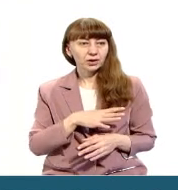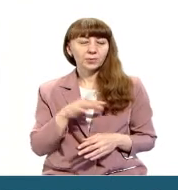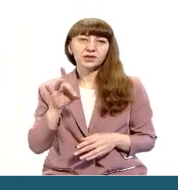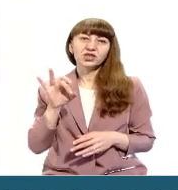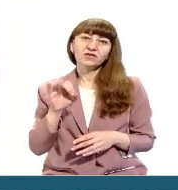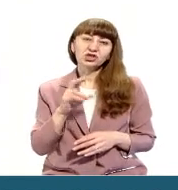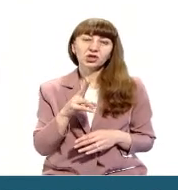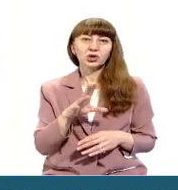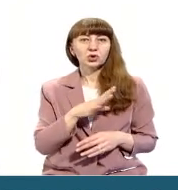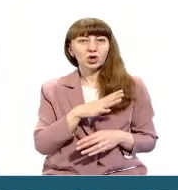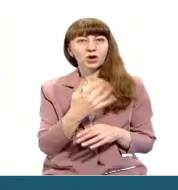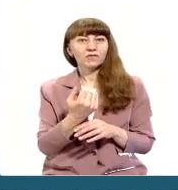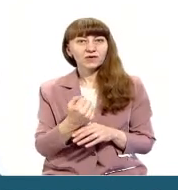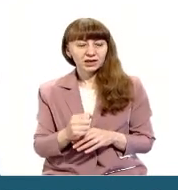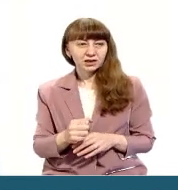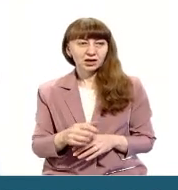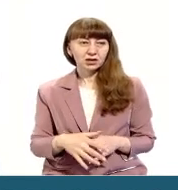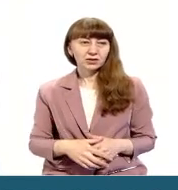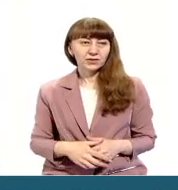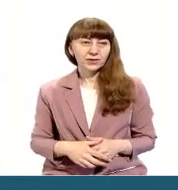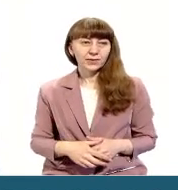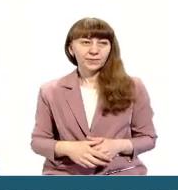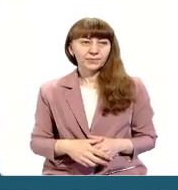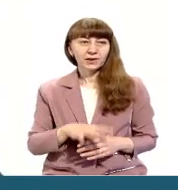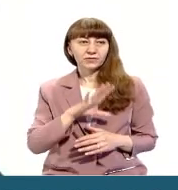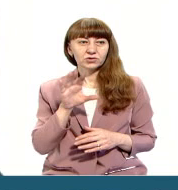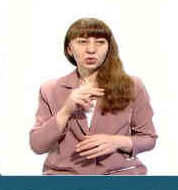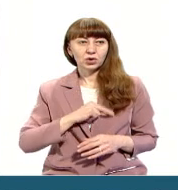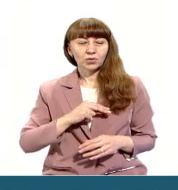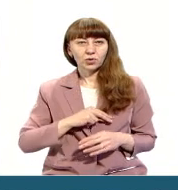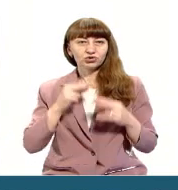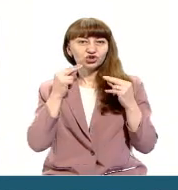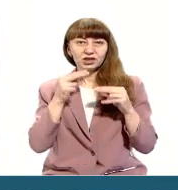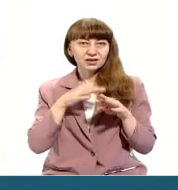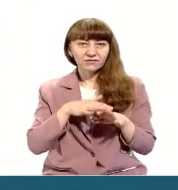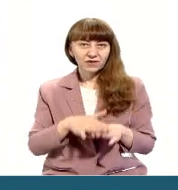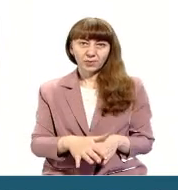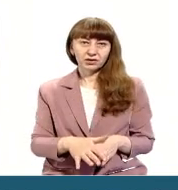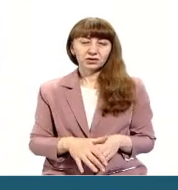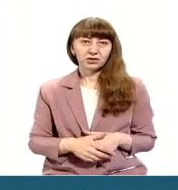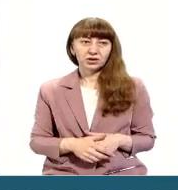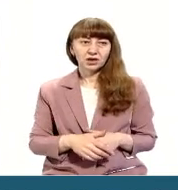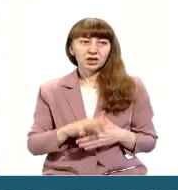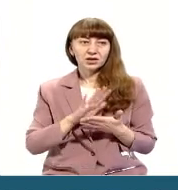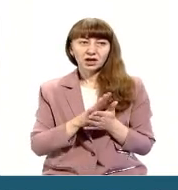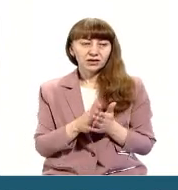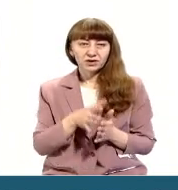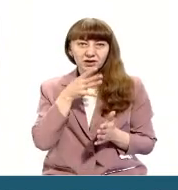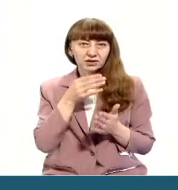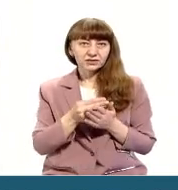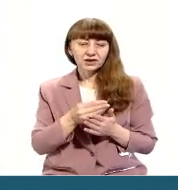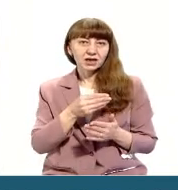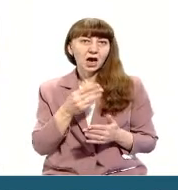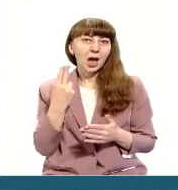выиграл Марат Нева он он всю свою работу добросовестно выполнил он договорные обязательства свои